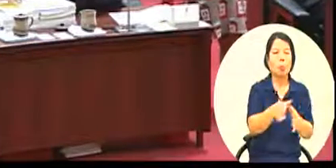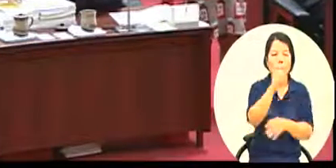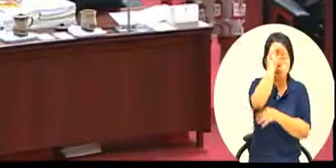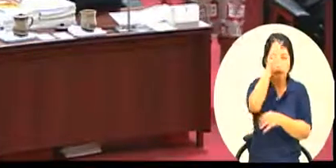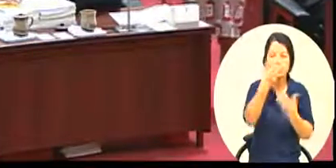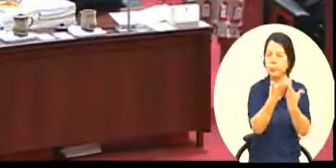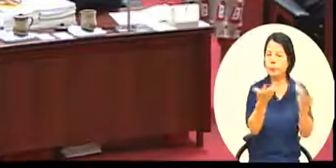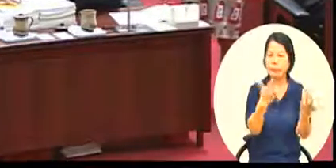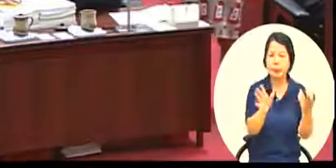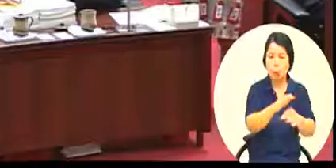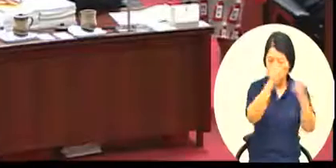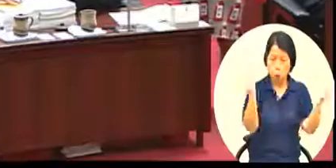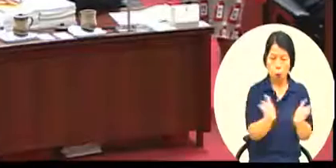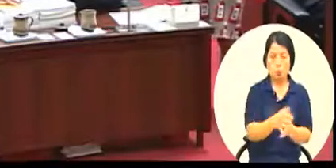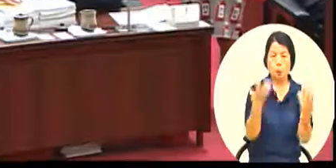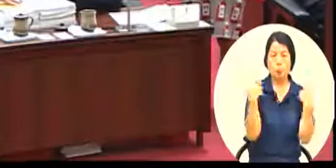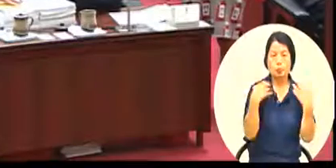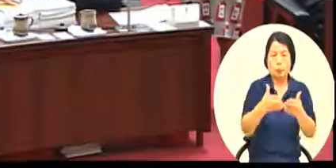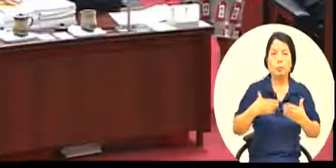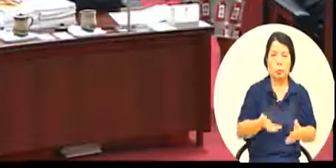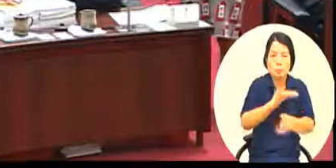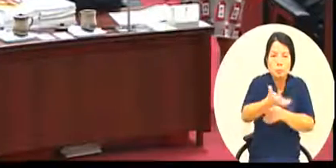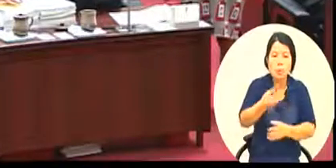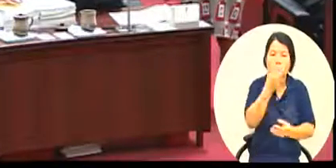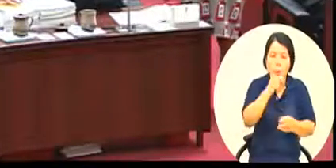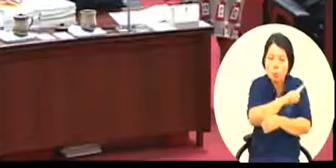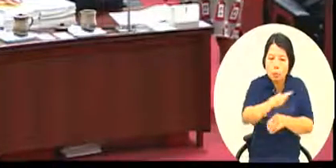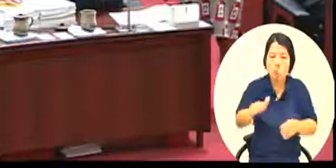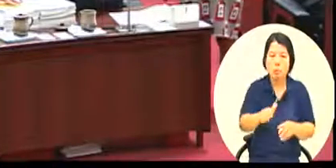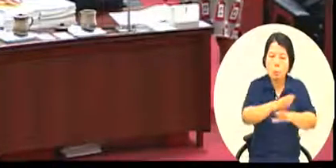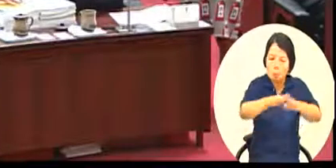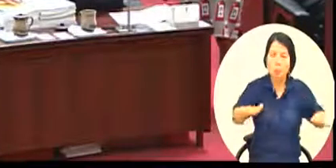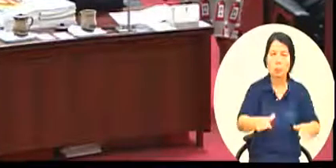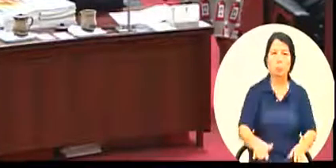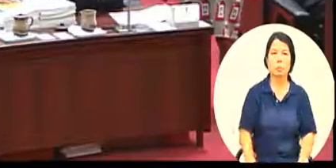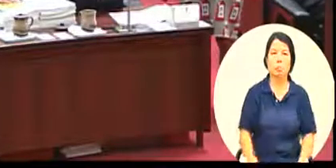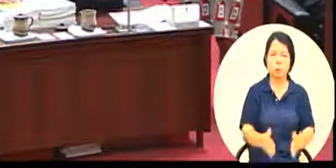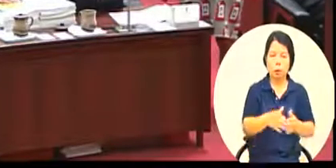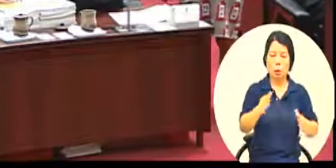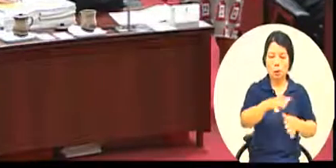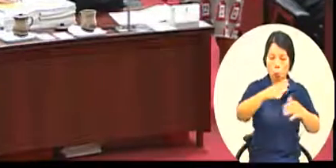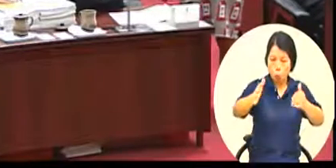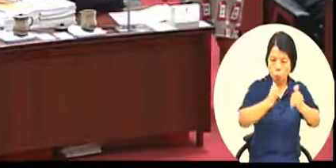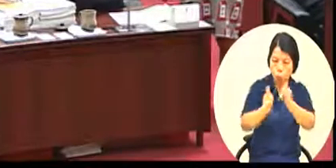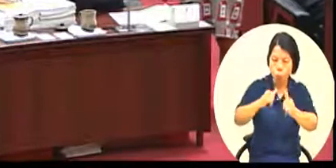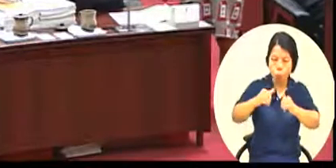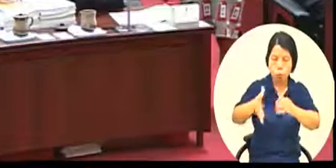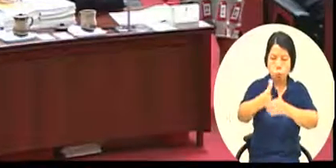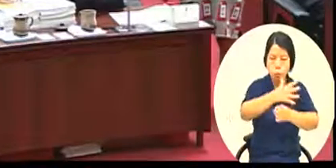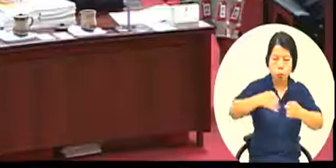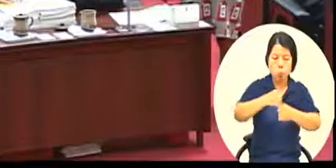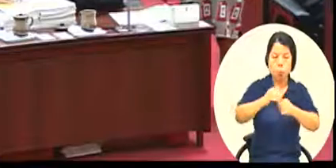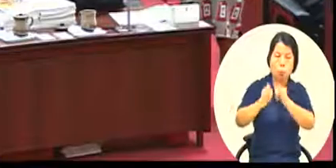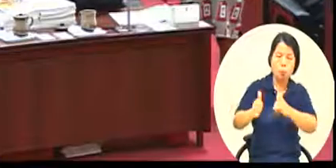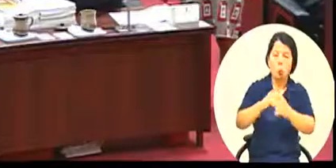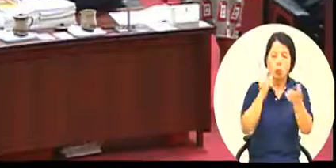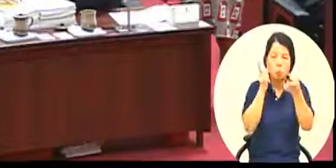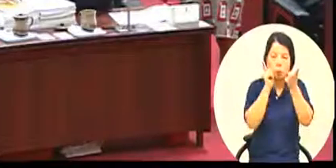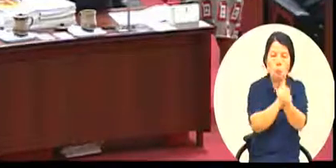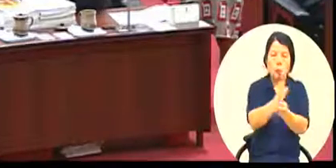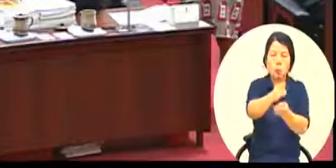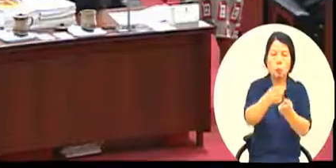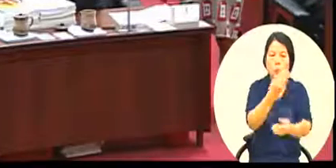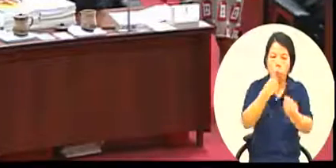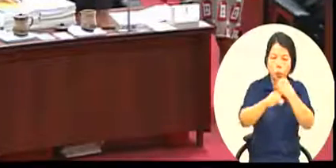同的一个责任就是怎么样让食品安全，让我们整个国人对于食品安全的一个安全不要有疑